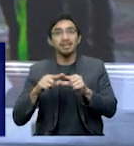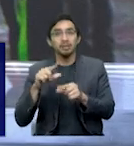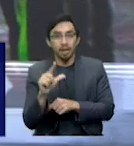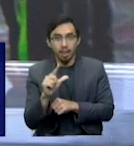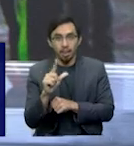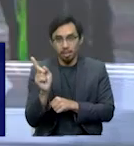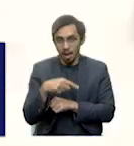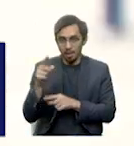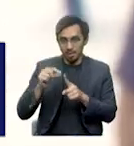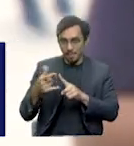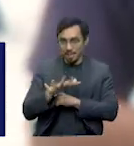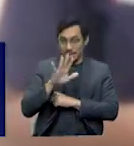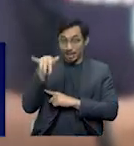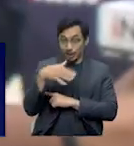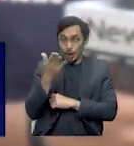Ancol.